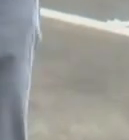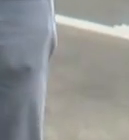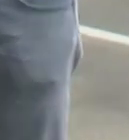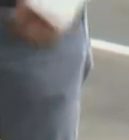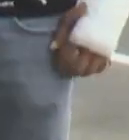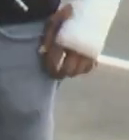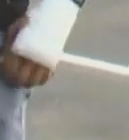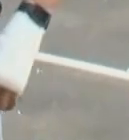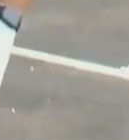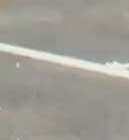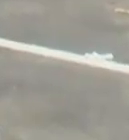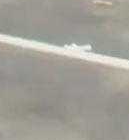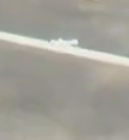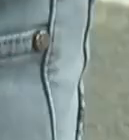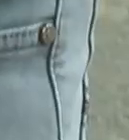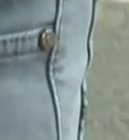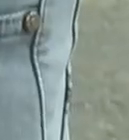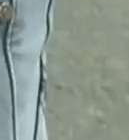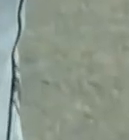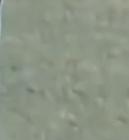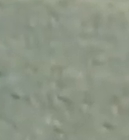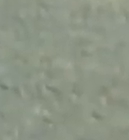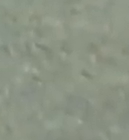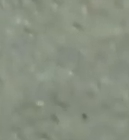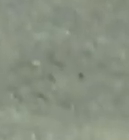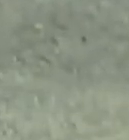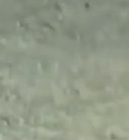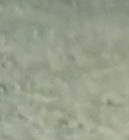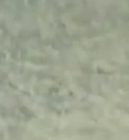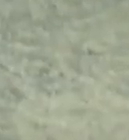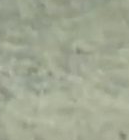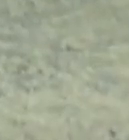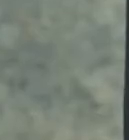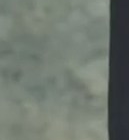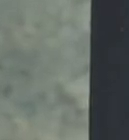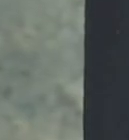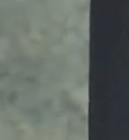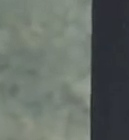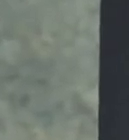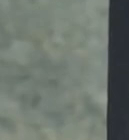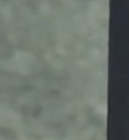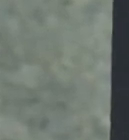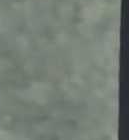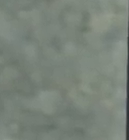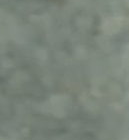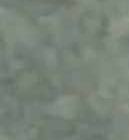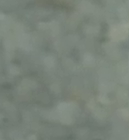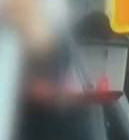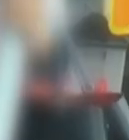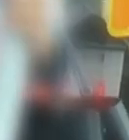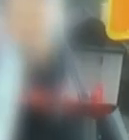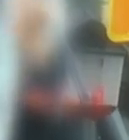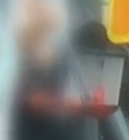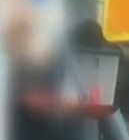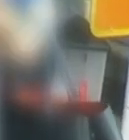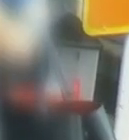ini melaporkan salah satu rumah sakit ternama di Palembang atas dugaan malpraktik. Peristiwa berawal saat ia menjalani rawat